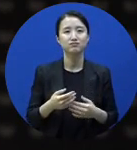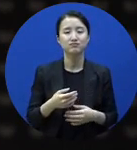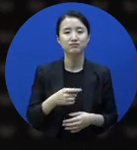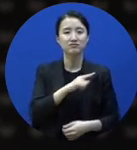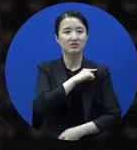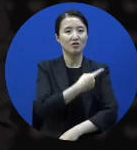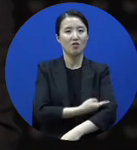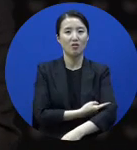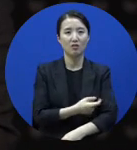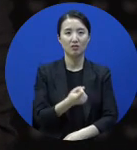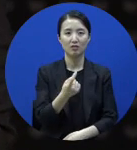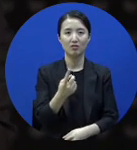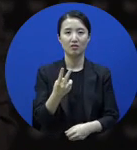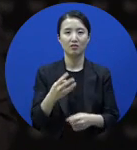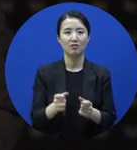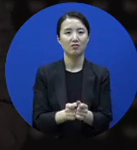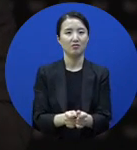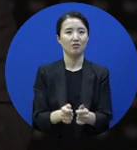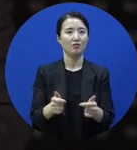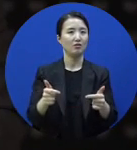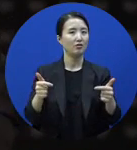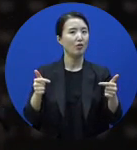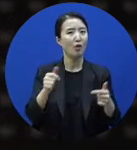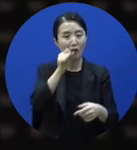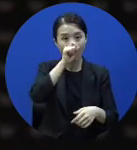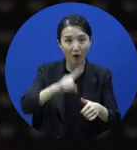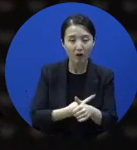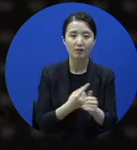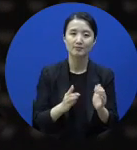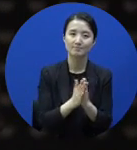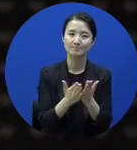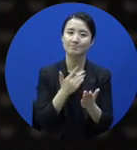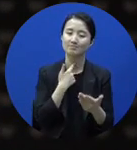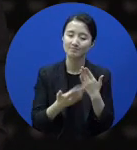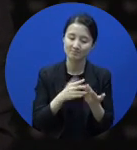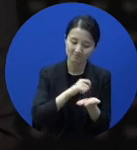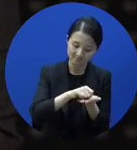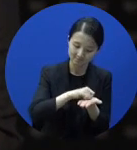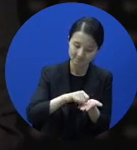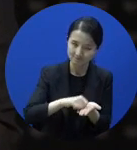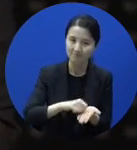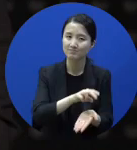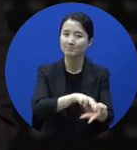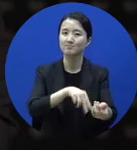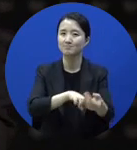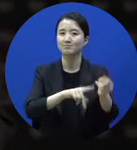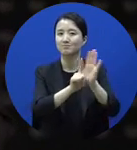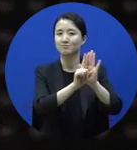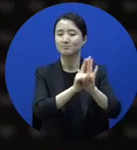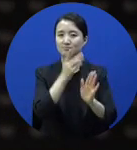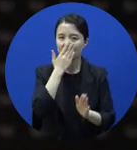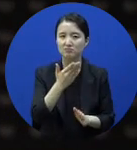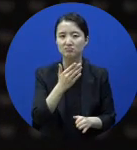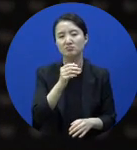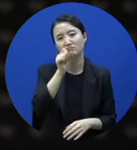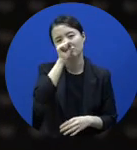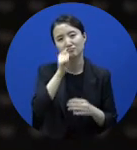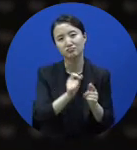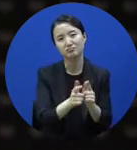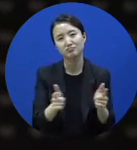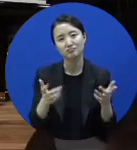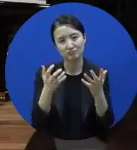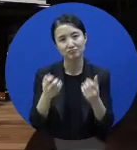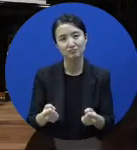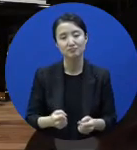것들을 활동하는 건데 이런 것들이 이제 그 직장 안에서 배울 수 있는 방법이라고 생각합니다. 특히 이제 외부 활동이라는 부분이 되게